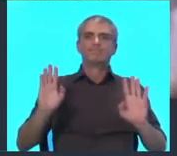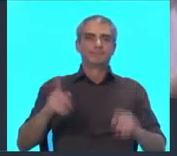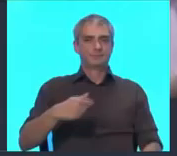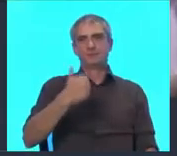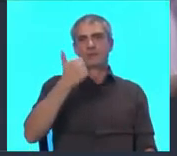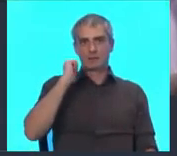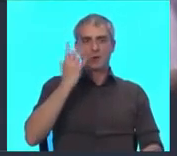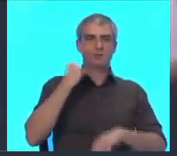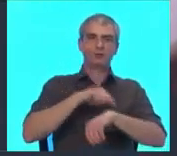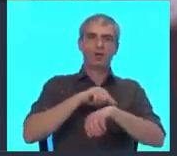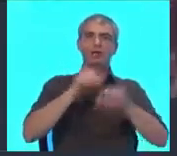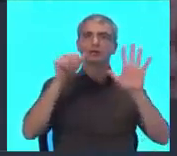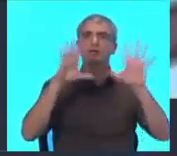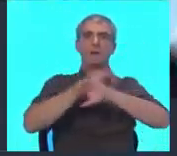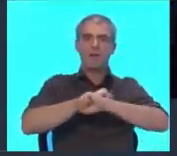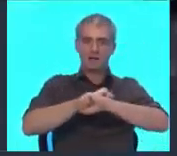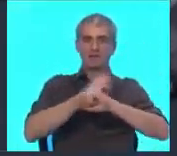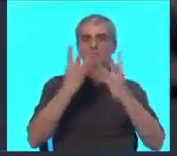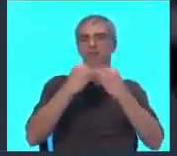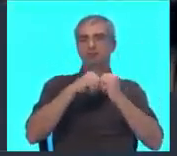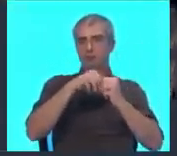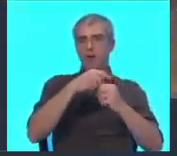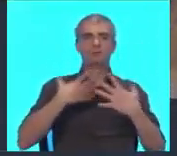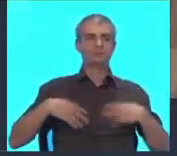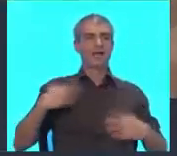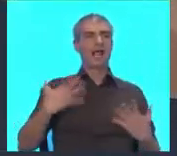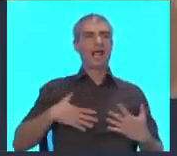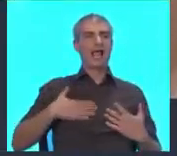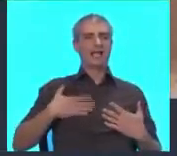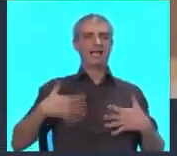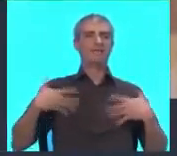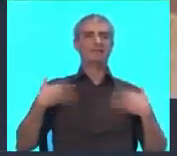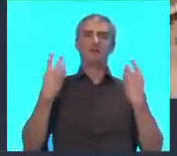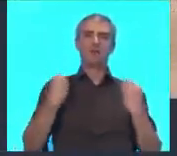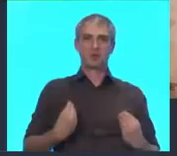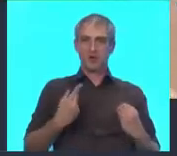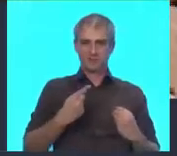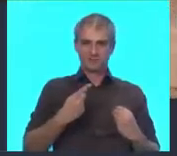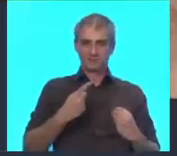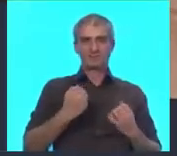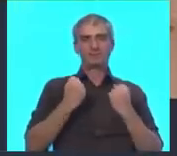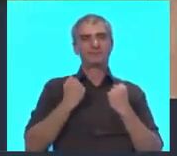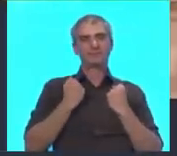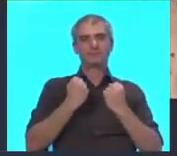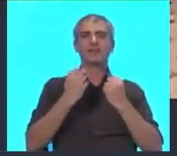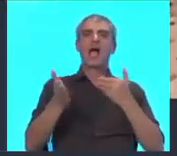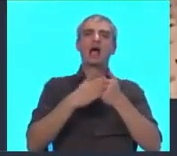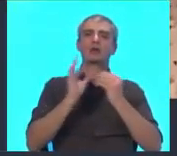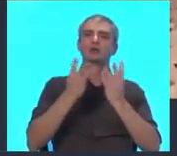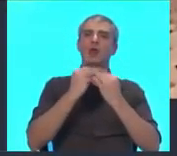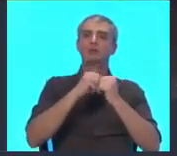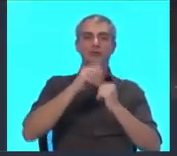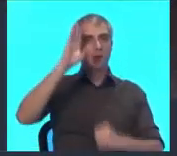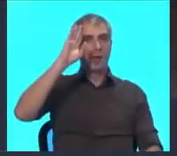לפני השעה 6 בערב. בני המשפחה בלבוש חגיגי ומצב רוח מרומם עשו את הדרך לחתונה משפחתית